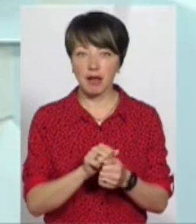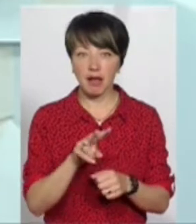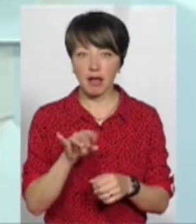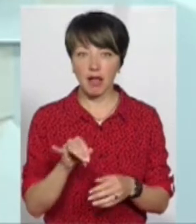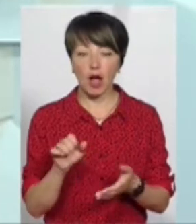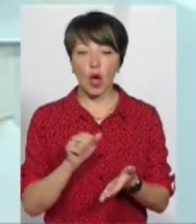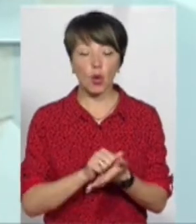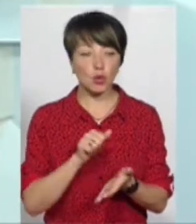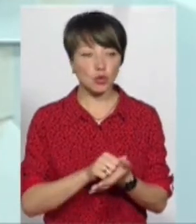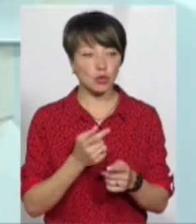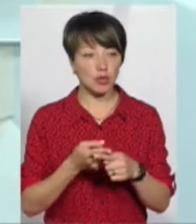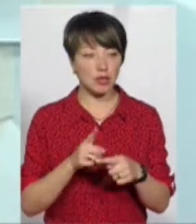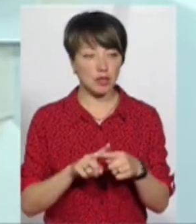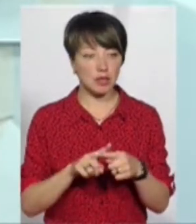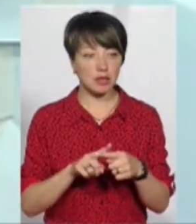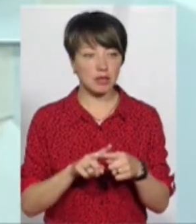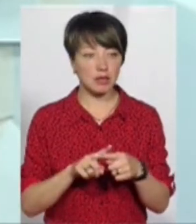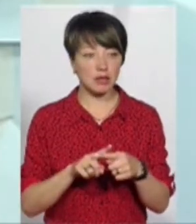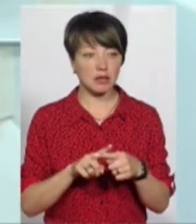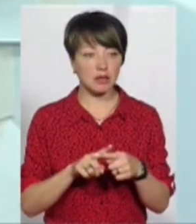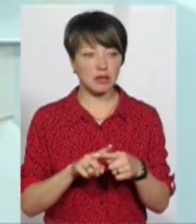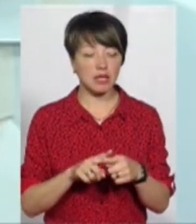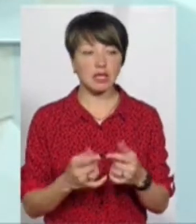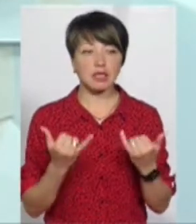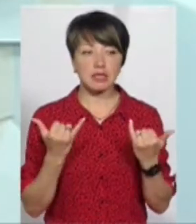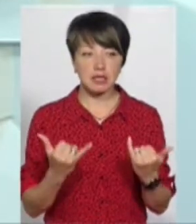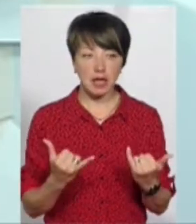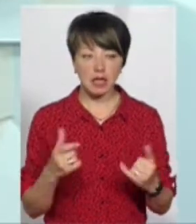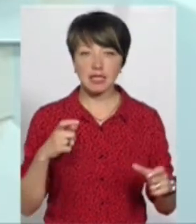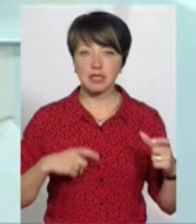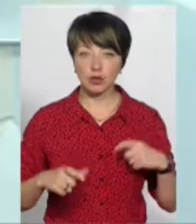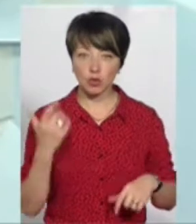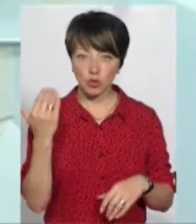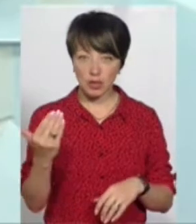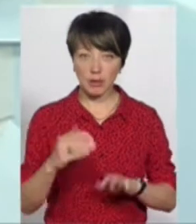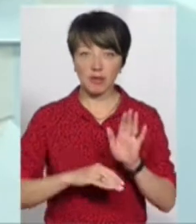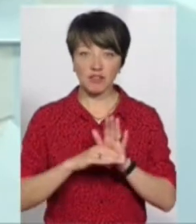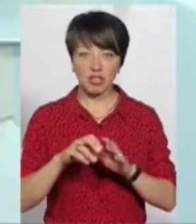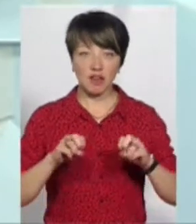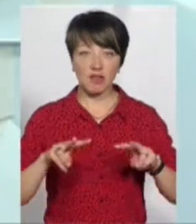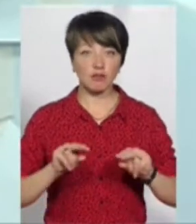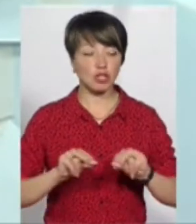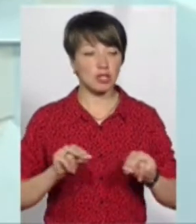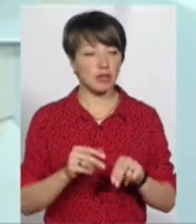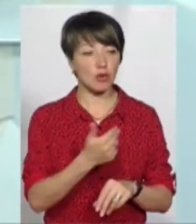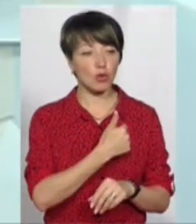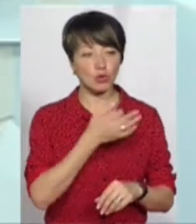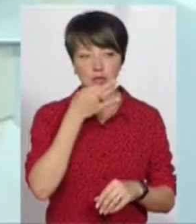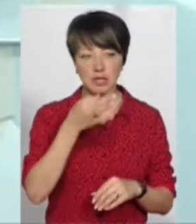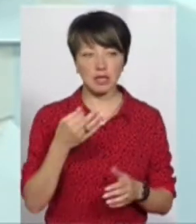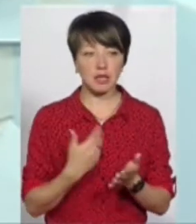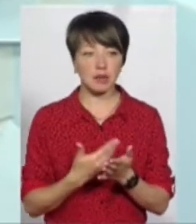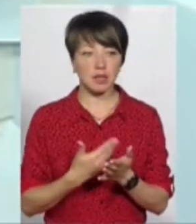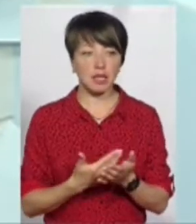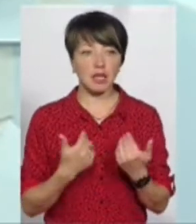але роздрук цих матеріалів лежить безпосередньо зараз вже на інститутах підвищення кваліфікації вчителів. І хочу сказати, що,